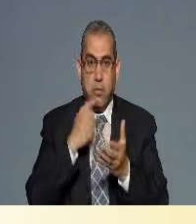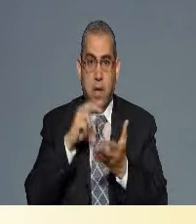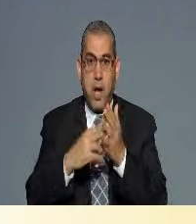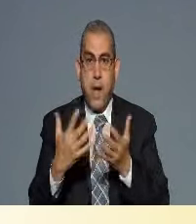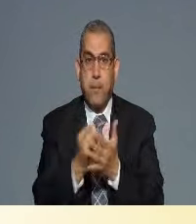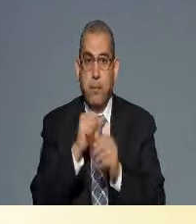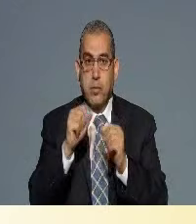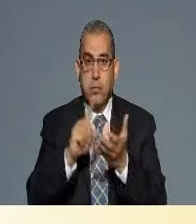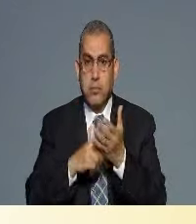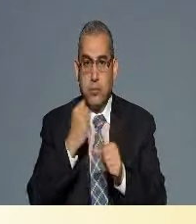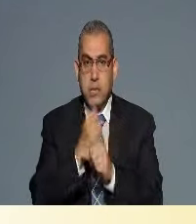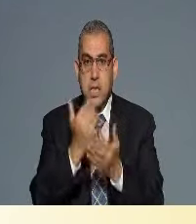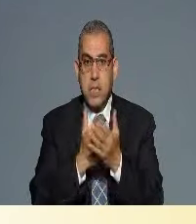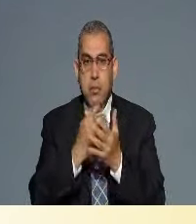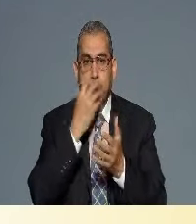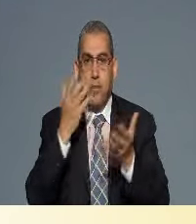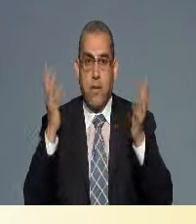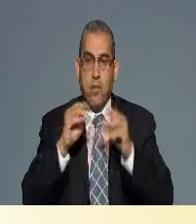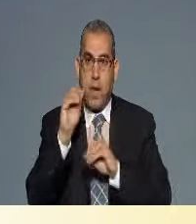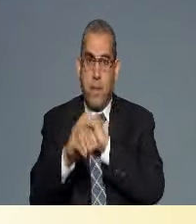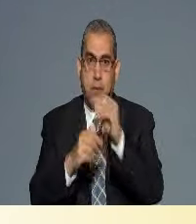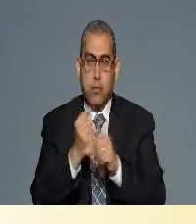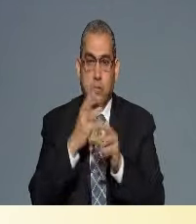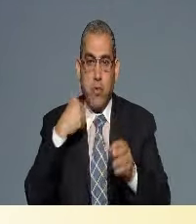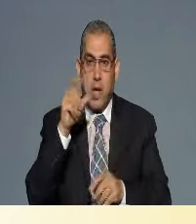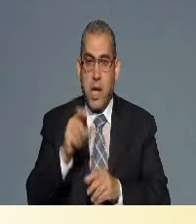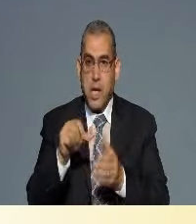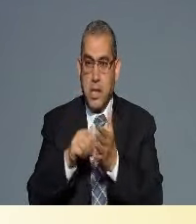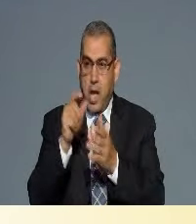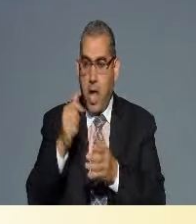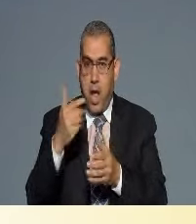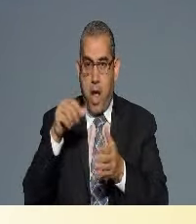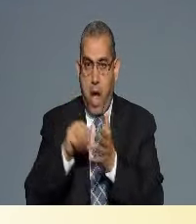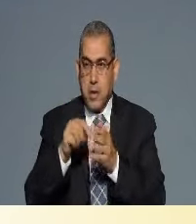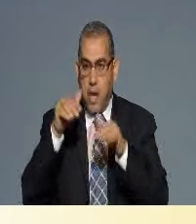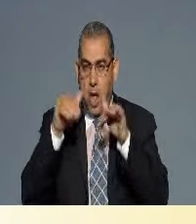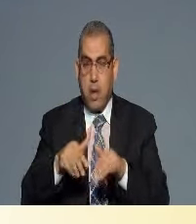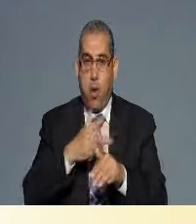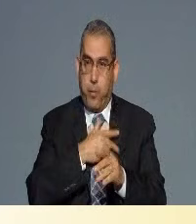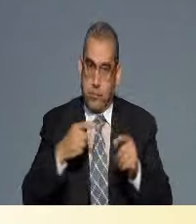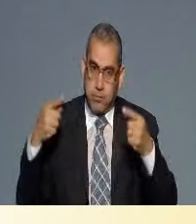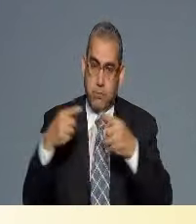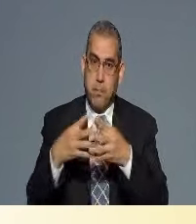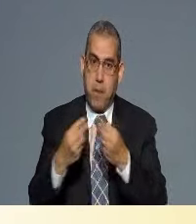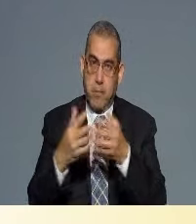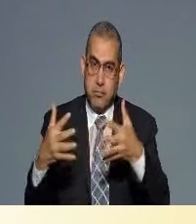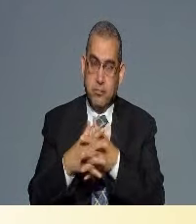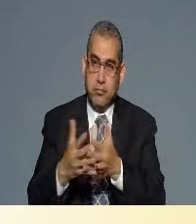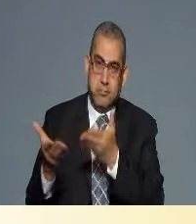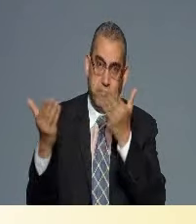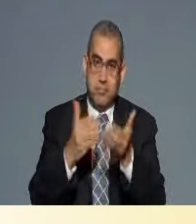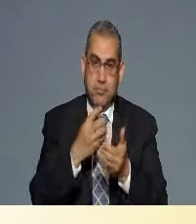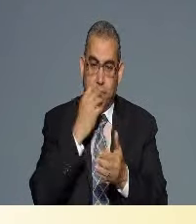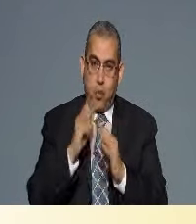فكرة ضخ الاستثمارات الكبيرة التي لا يقدر عليها المستثمر في القطاع الخاص، ثم اتاحة الفرصة لي للمشاركة وتعظيم